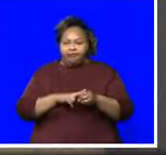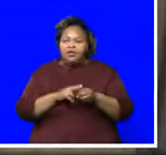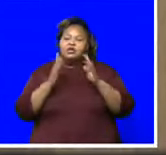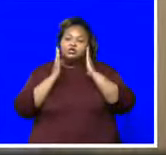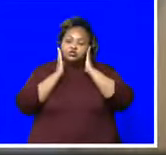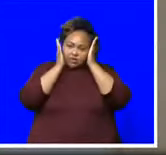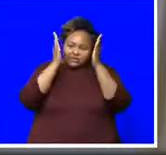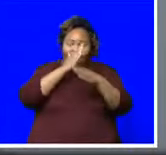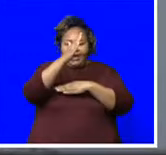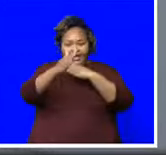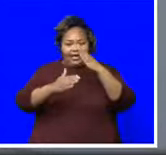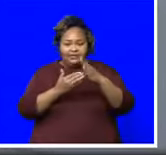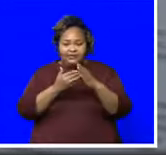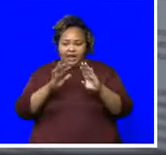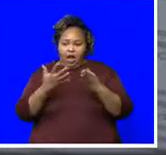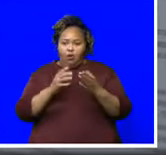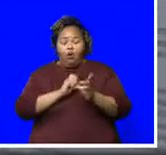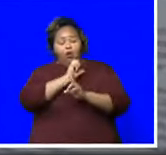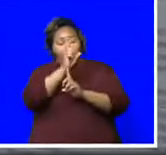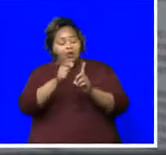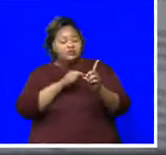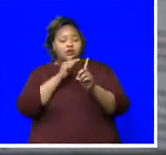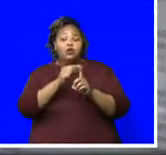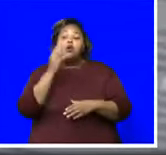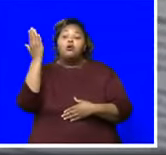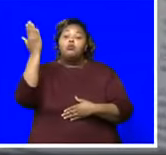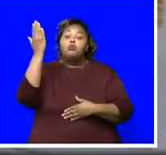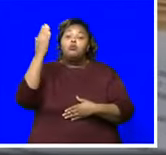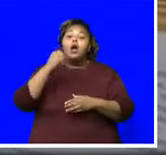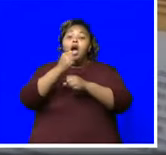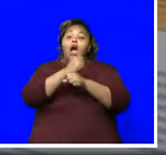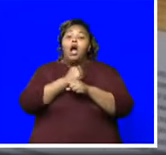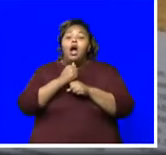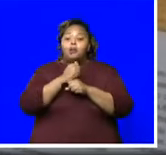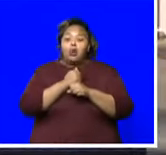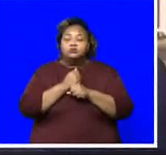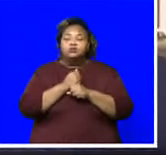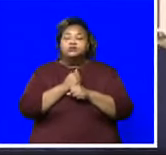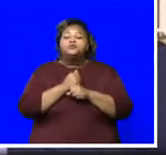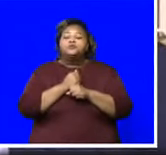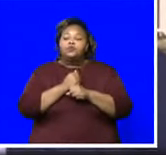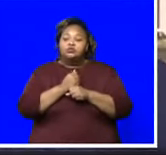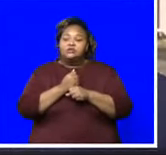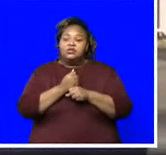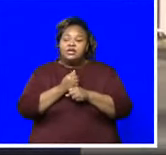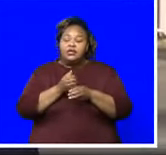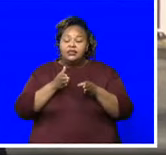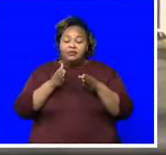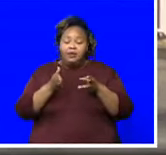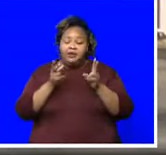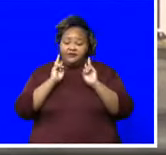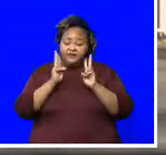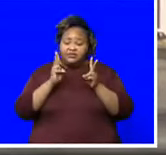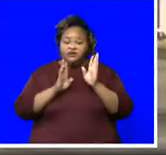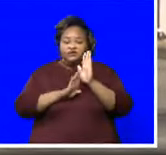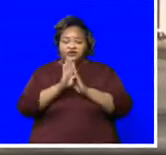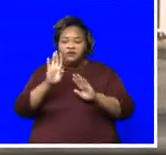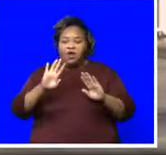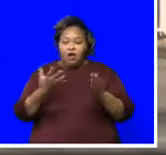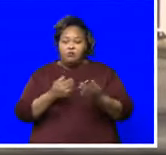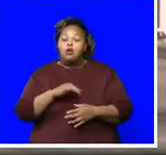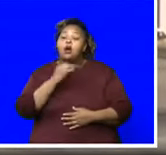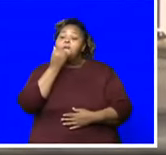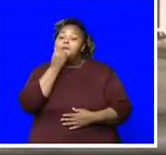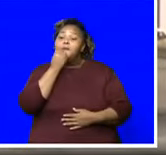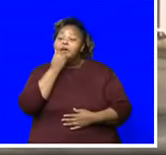uchaza ngemisebenzi leta kwentiwa kuleli dolobha ukuthuthukisa tekuvakasha kilo sine dolobha ke lakwamanzini sineluhlelo leselubita